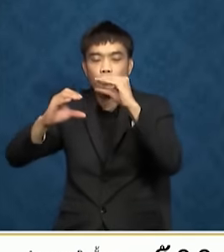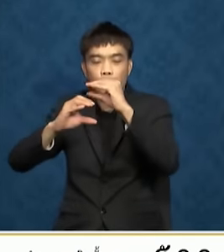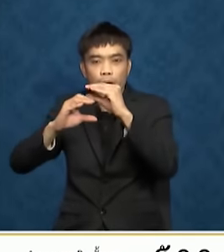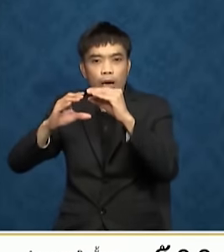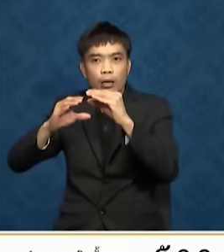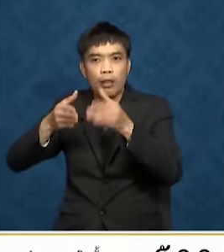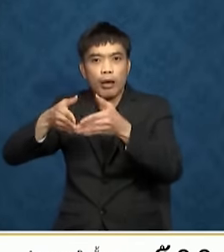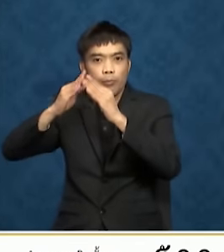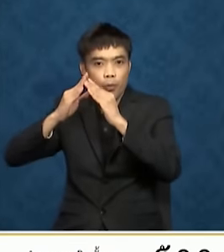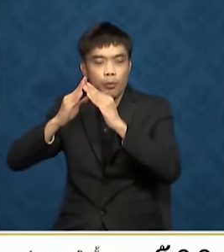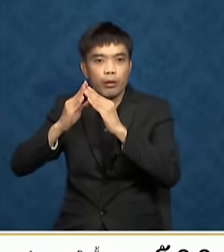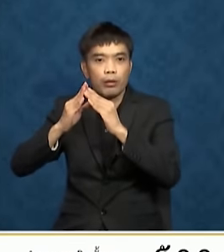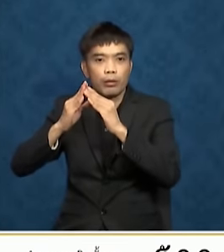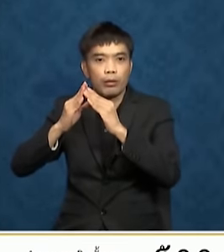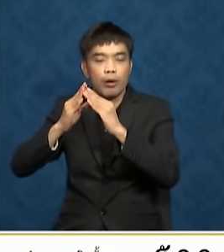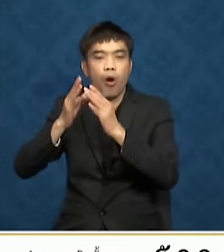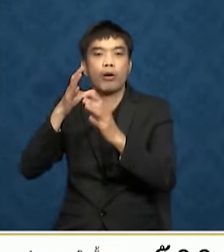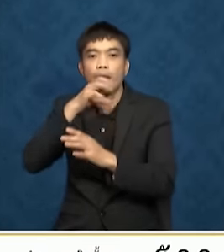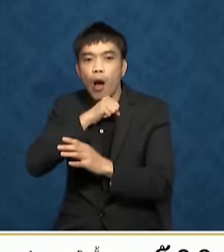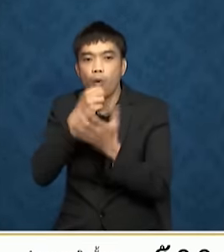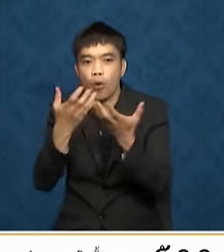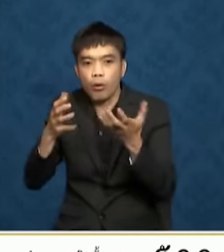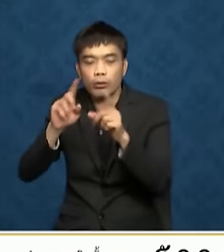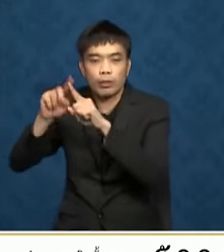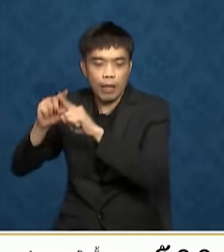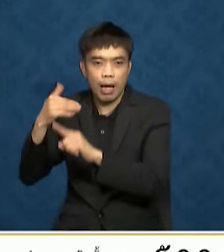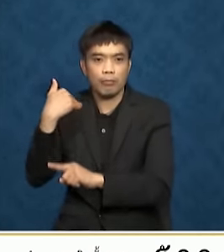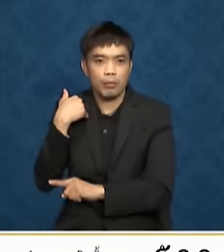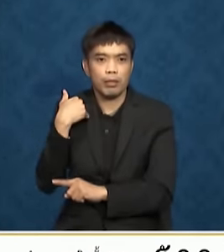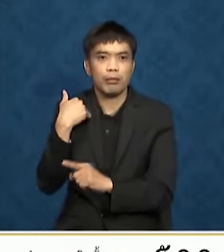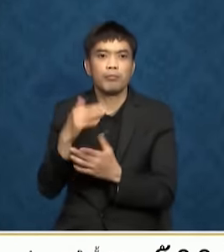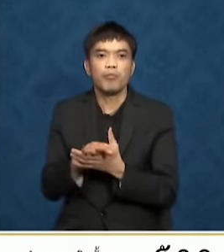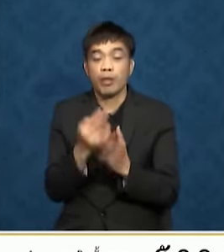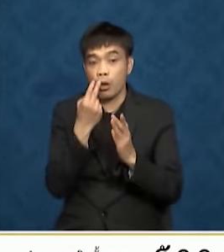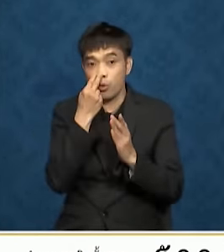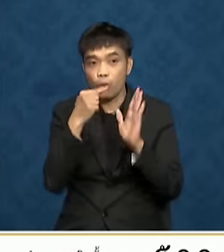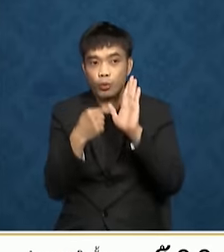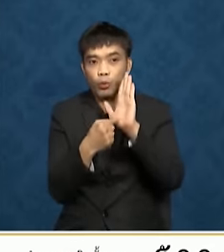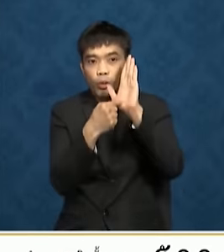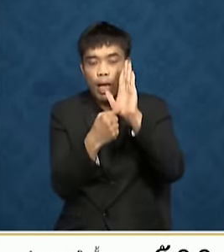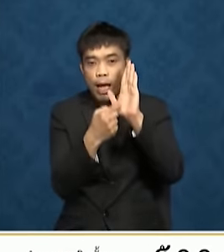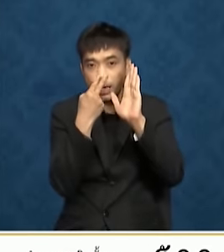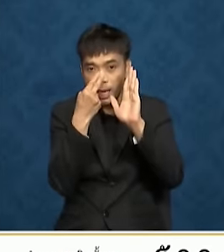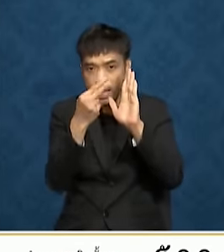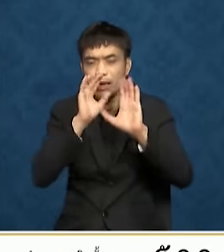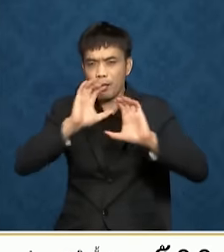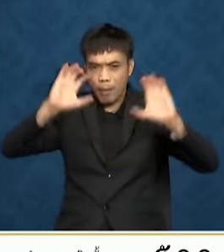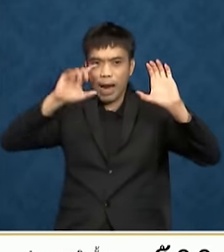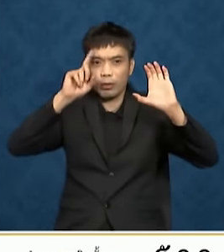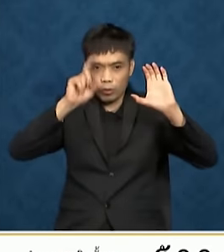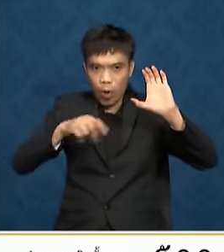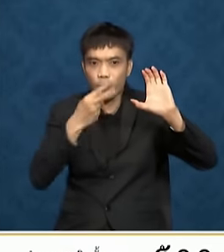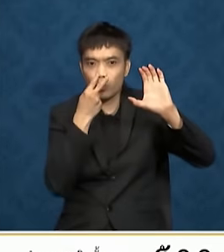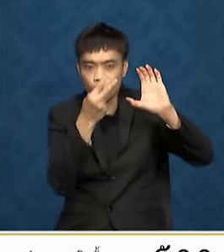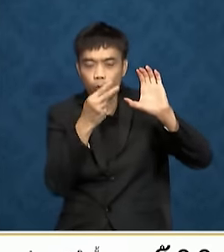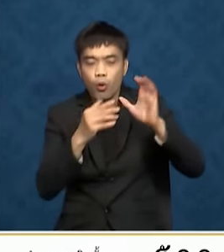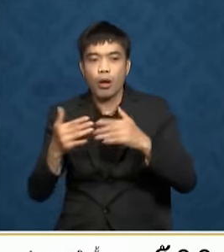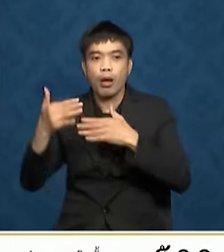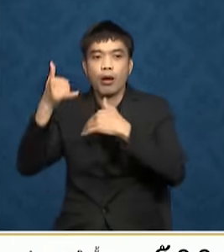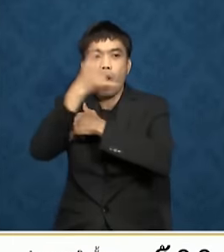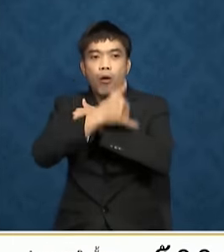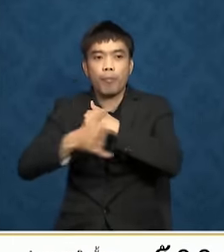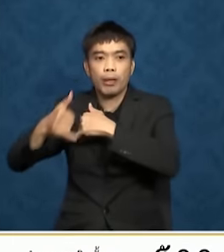ล้านบาทโดยกรมทรัพยากรชายฟังในขณะเดียวกันตัวอย่างที่อยากจะให้รัฐบาลไปดูคือประเทศนิวซีแลนด์ครับปี